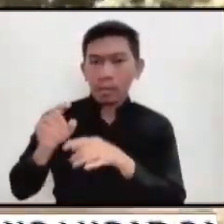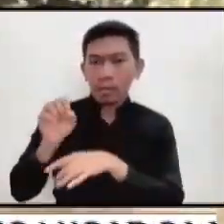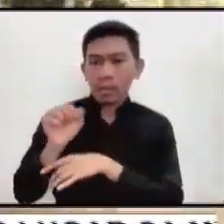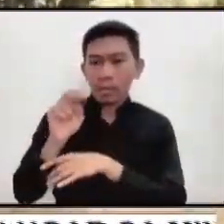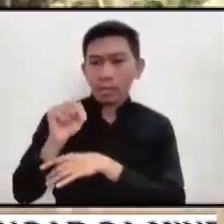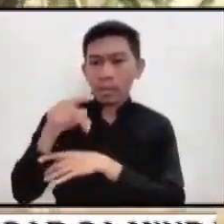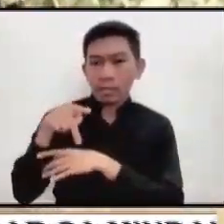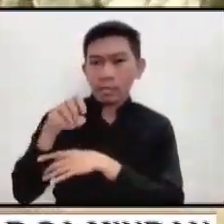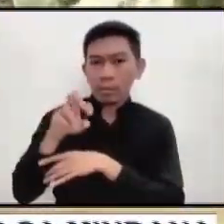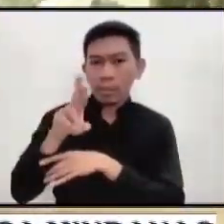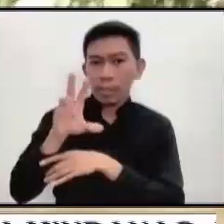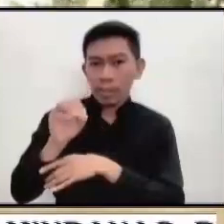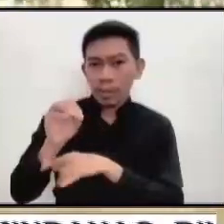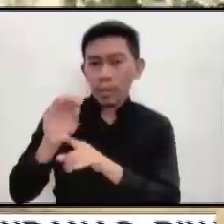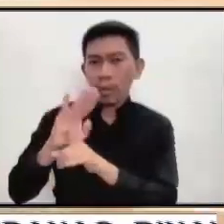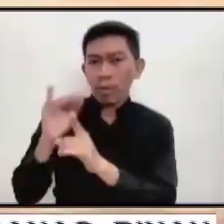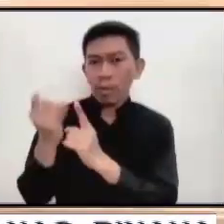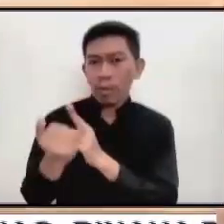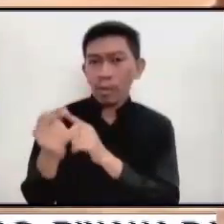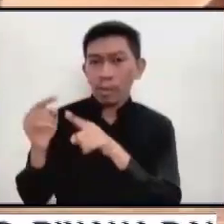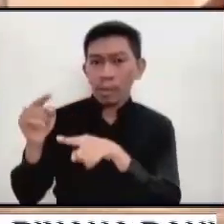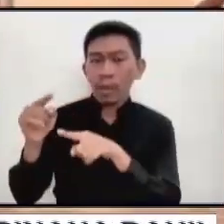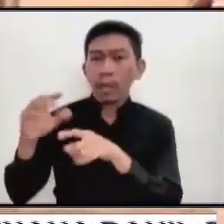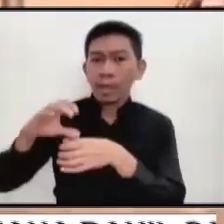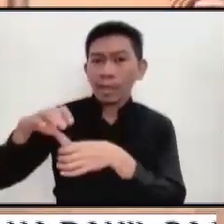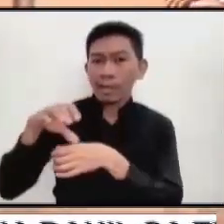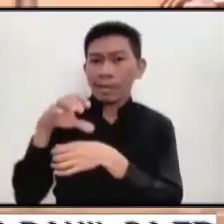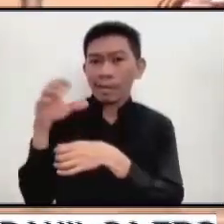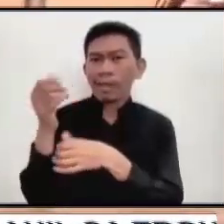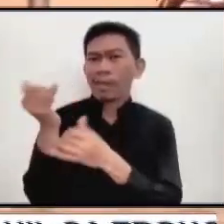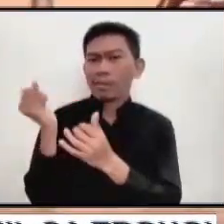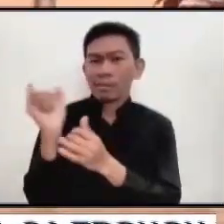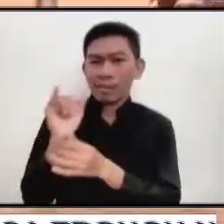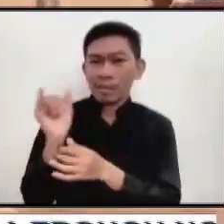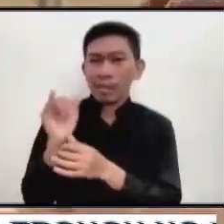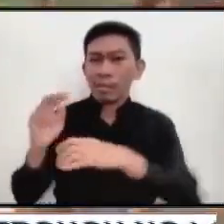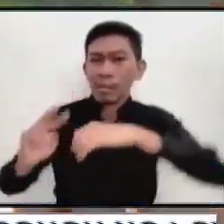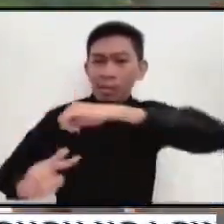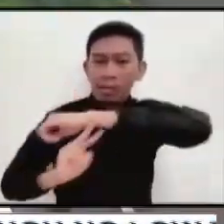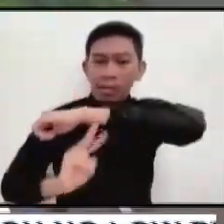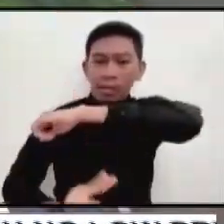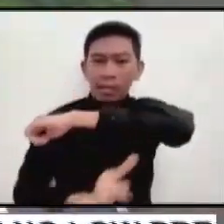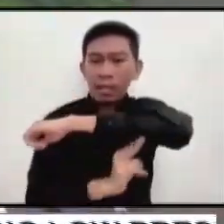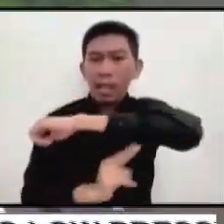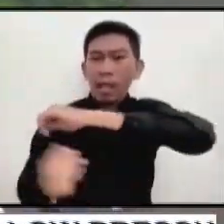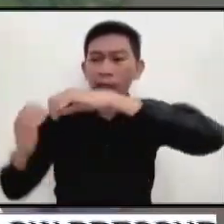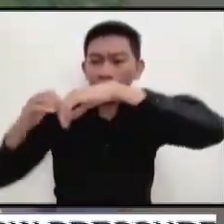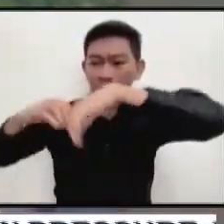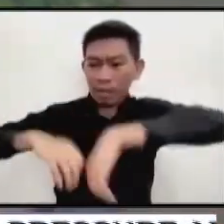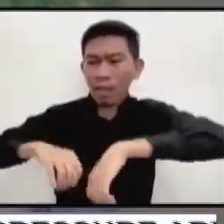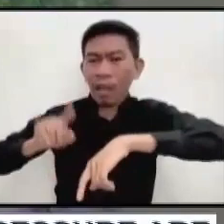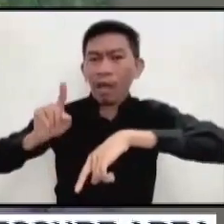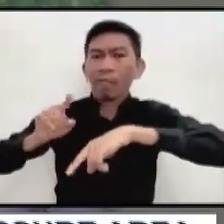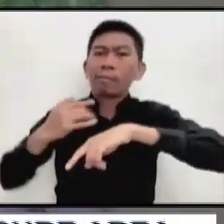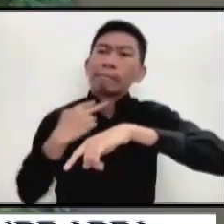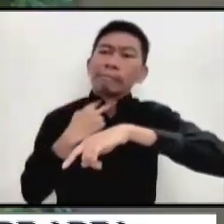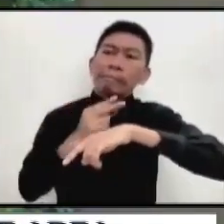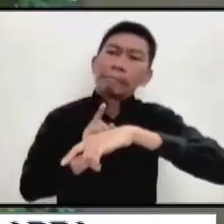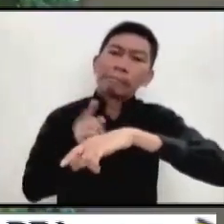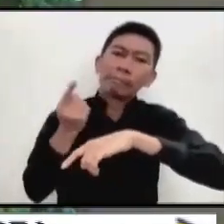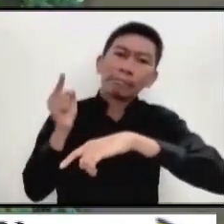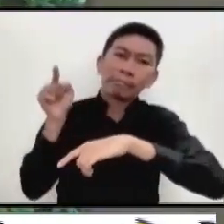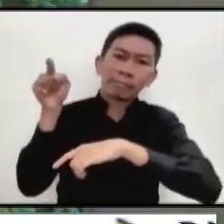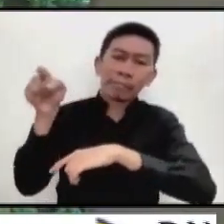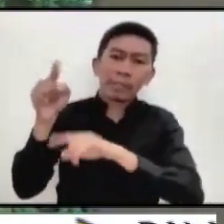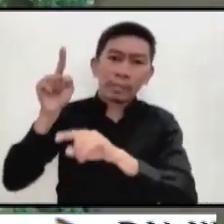Barangay San Pedro, sa munisipyo sa Caraga, naputol din po yung tulay, isolating several sitios o Barangay San Pedro. And